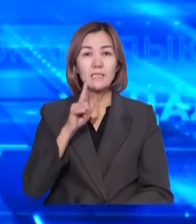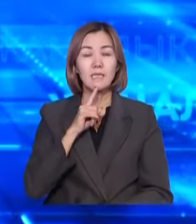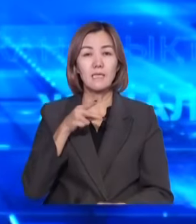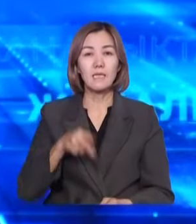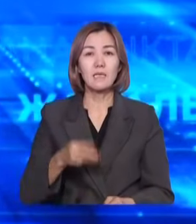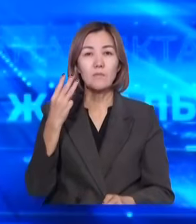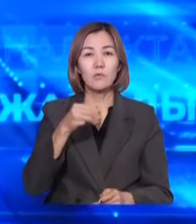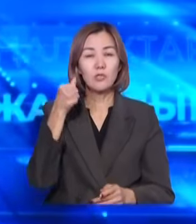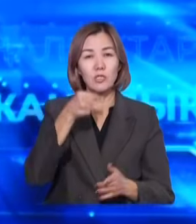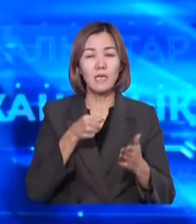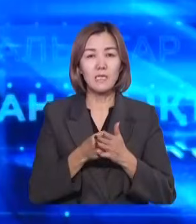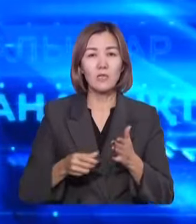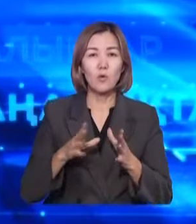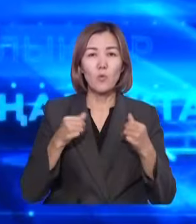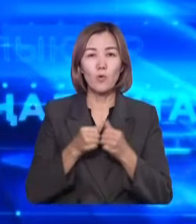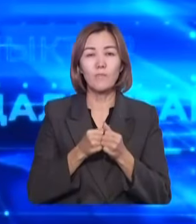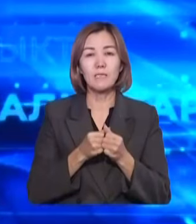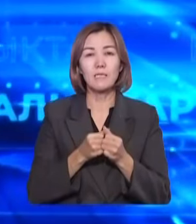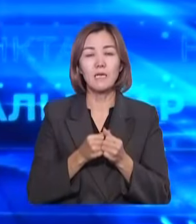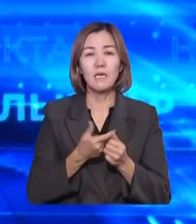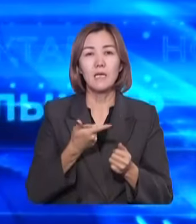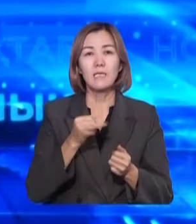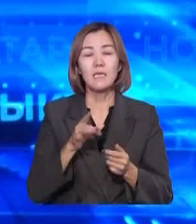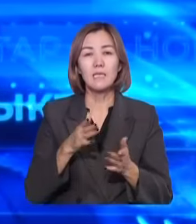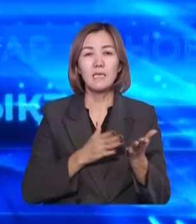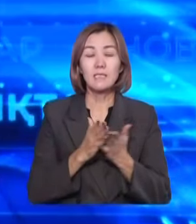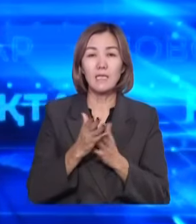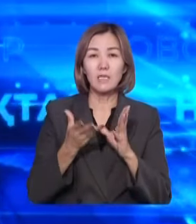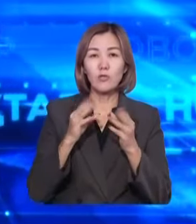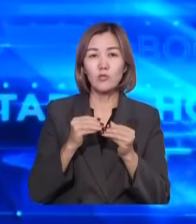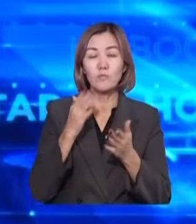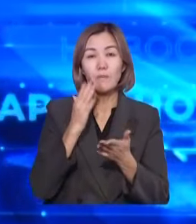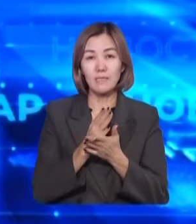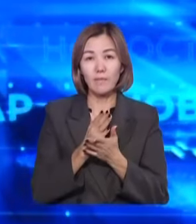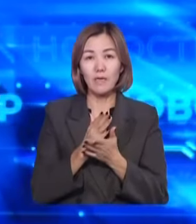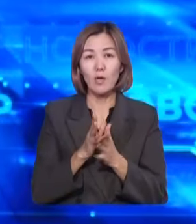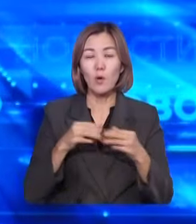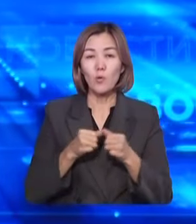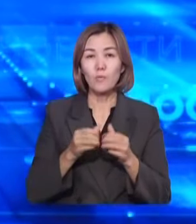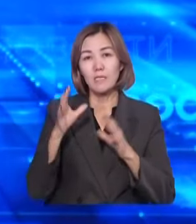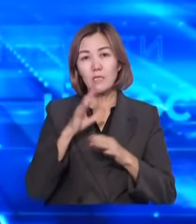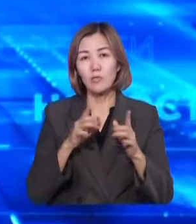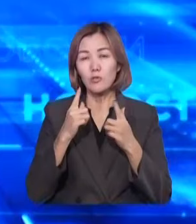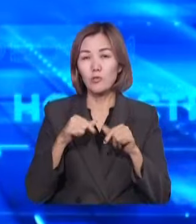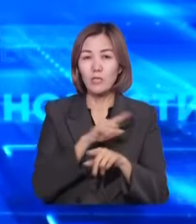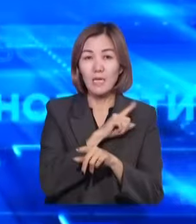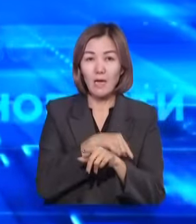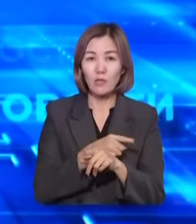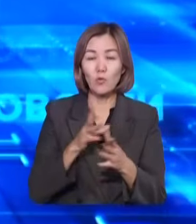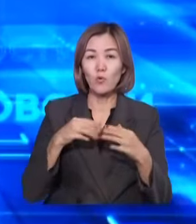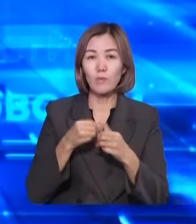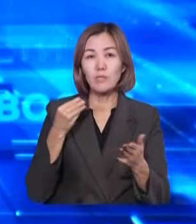Елімізде 2030 жылға дейінгі отбасылық және гендерлік саясат тұжырымдамасы бар. Мақсаты отбасы институтын нығайту,